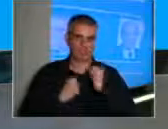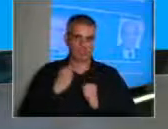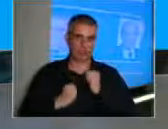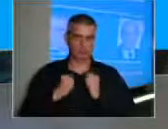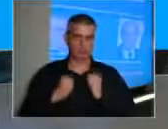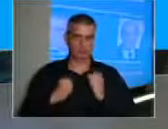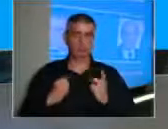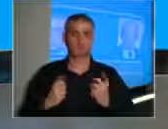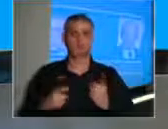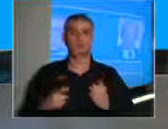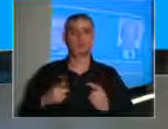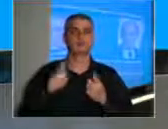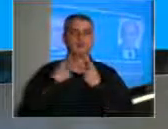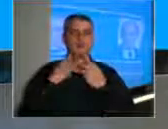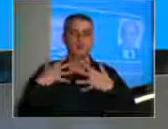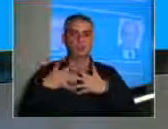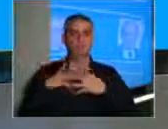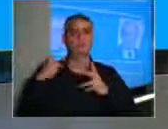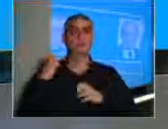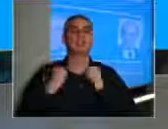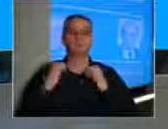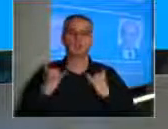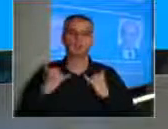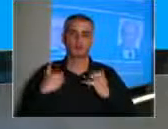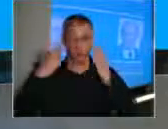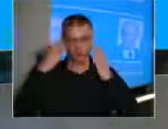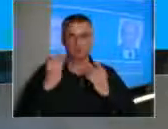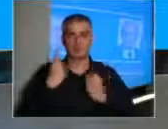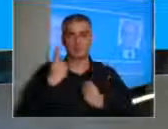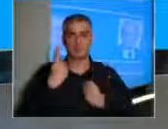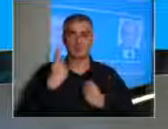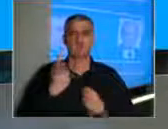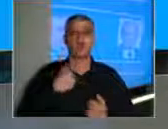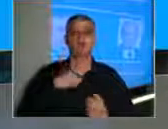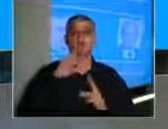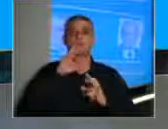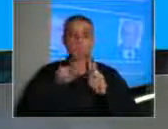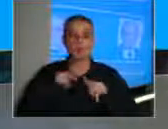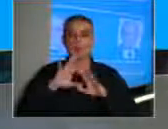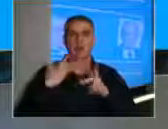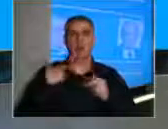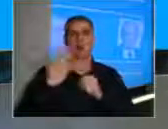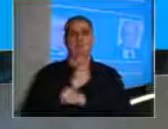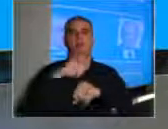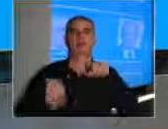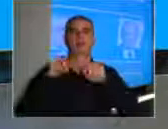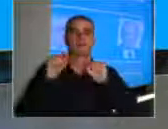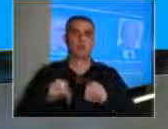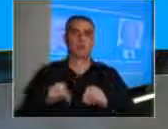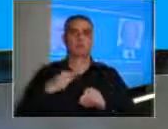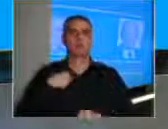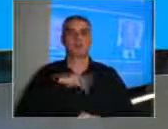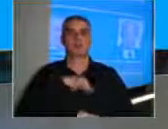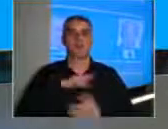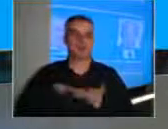אתם... מסע ומתן קואליציוני יהיה קשה, אבל כרגע אני עוסק רק בדבר אחד. אני עוסק באיך מנצחים את הבחירות האלה, אני אחראי